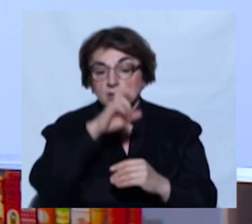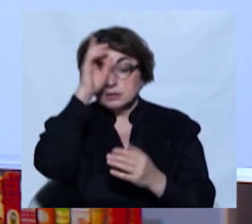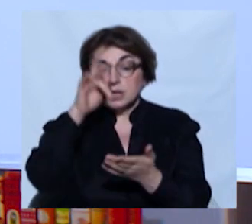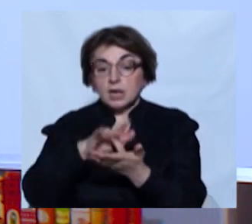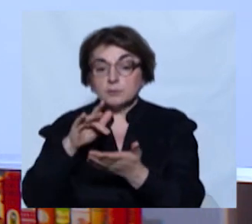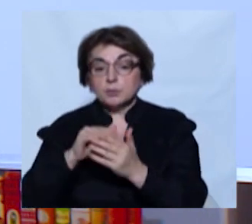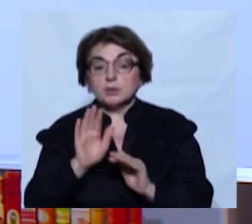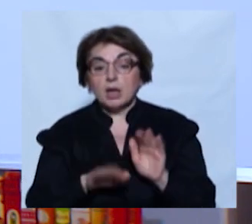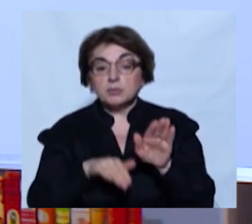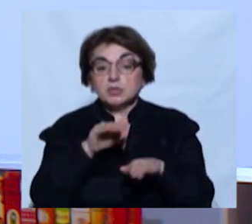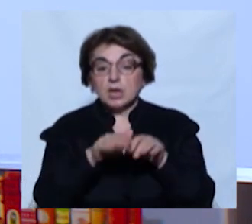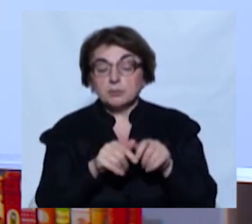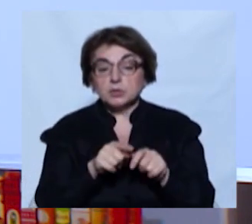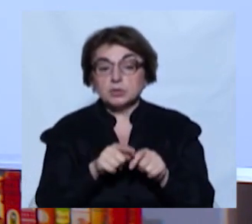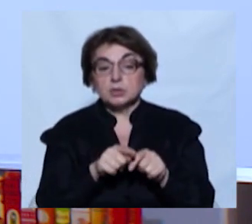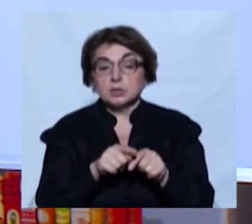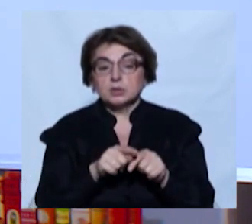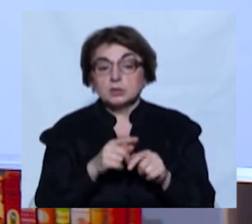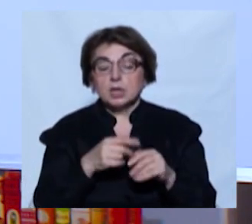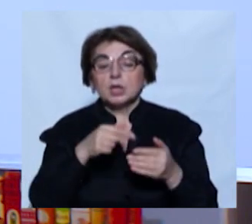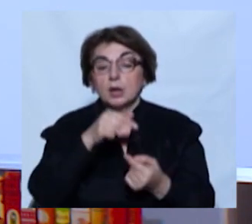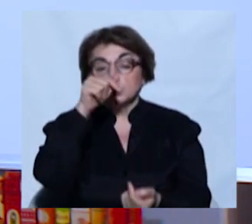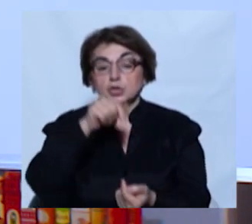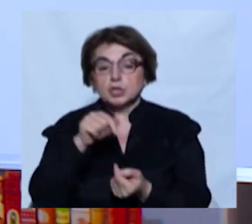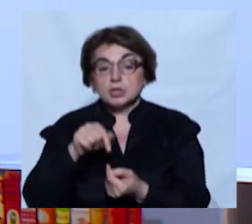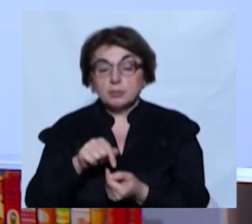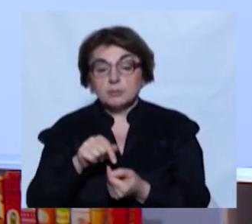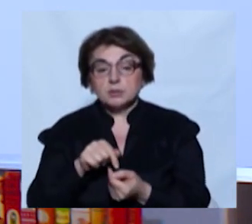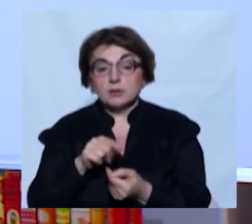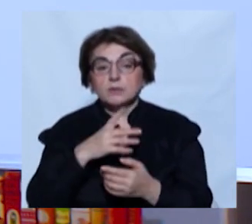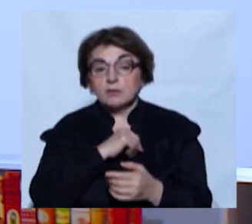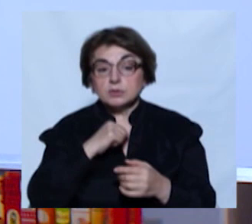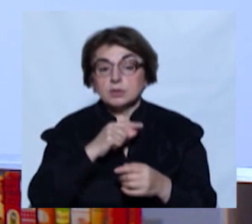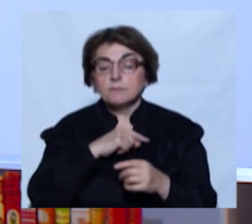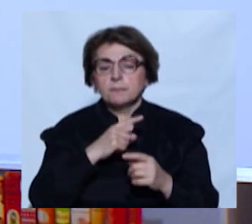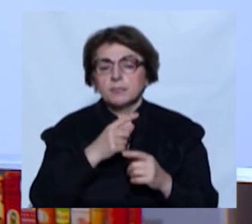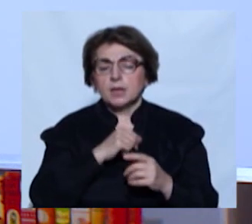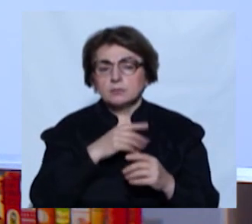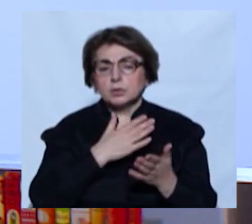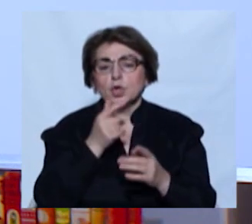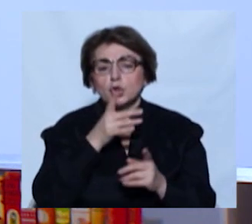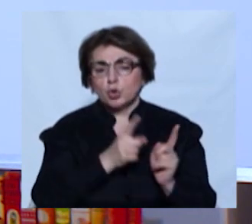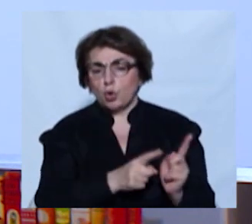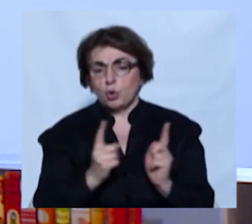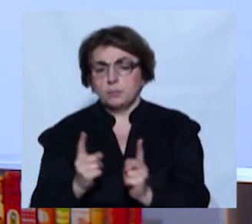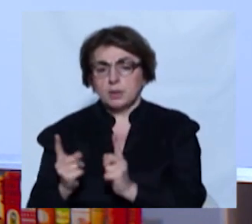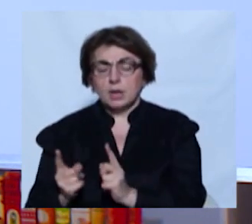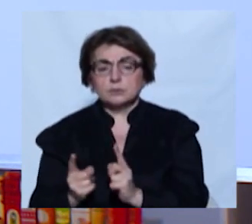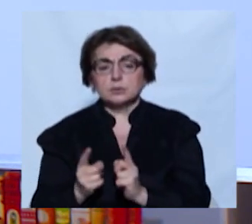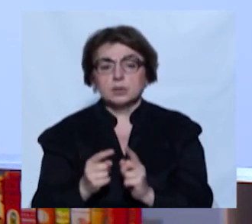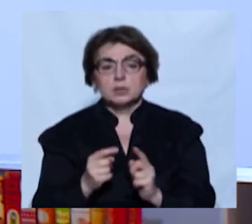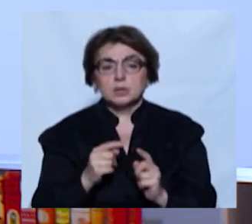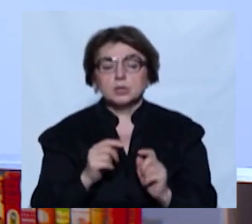მხრიდან ნაბიჯები გადადგმული და შესაბამისად ამას თავისი მონიტორინგი, თავისი პერიოდიკა გააჩნია